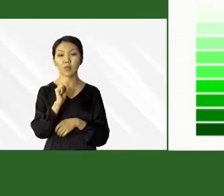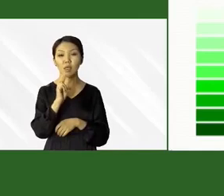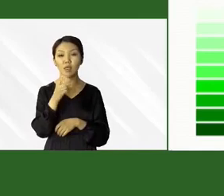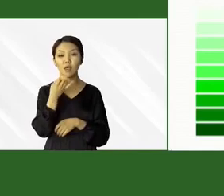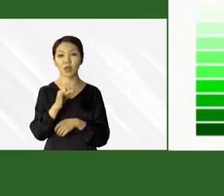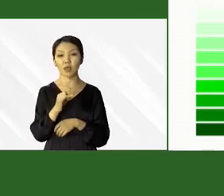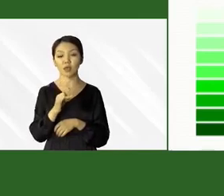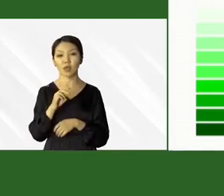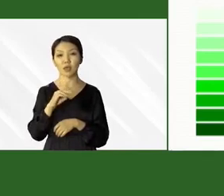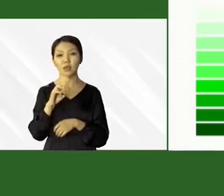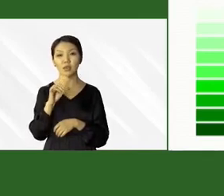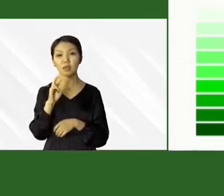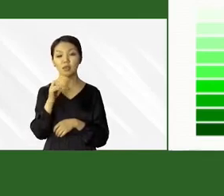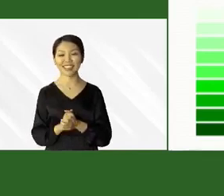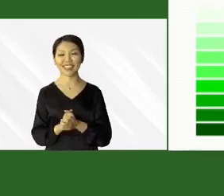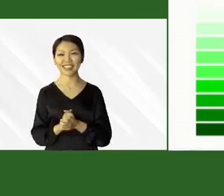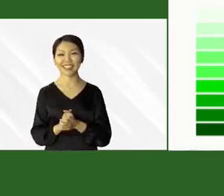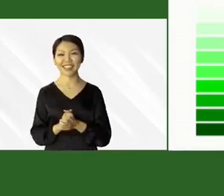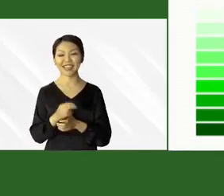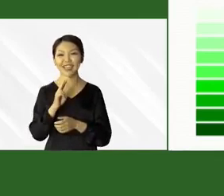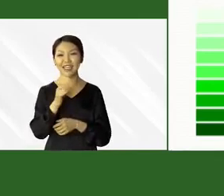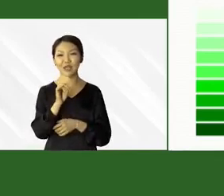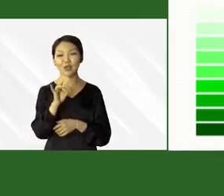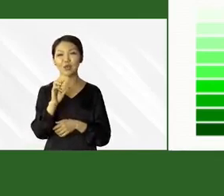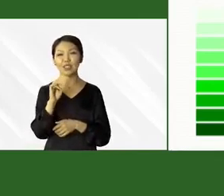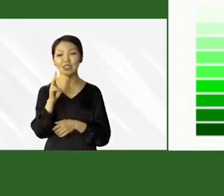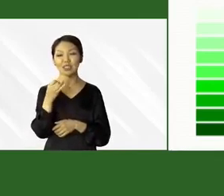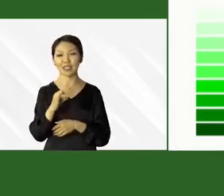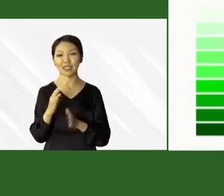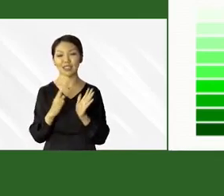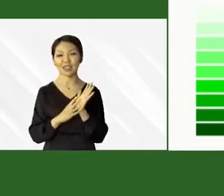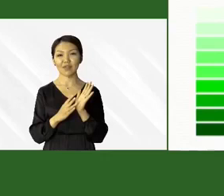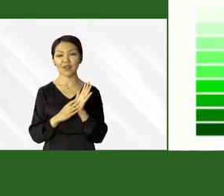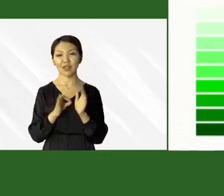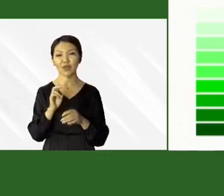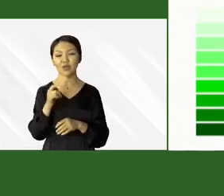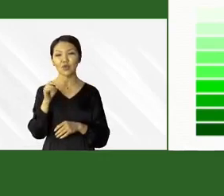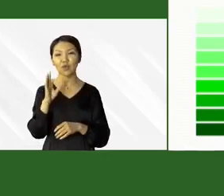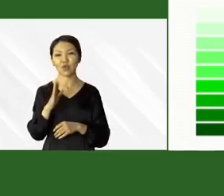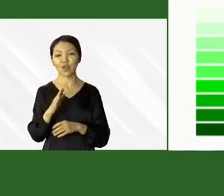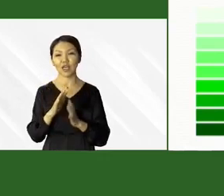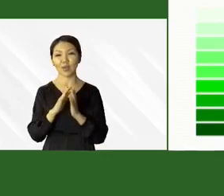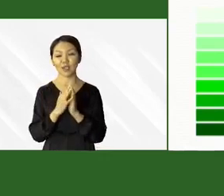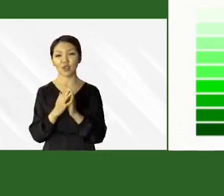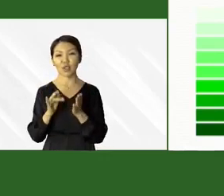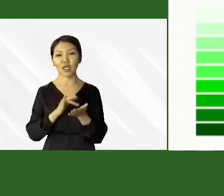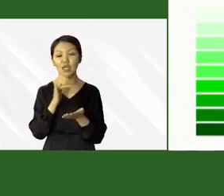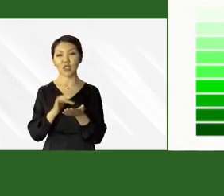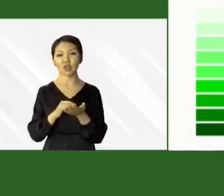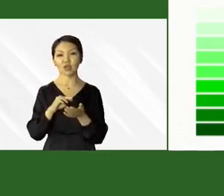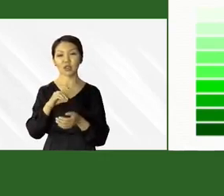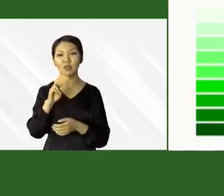район объединяет 9 округов, Кара-Буринский – 9 округов и поселок городского типа